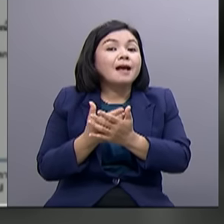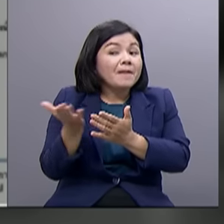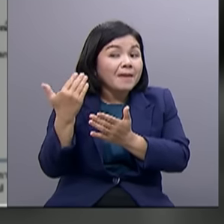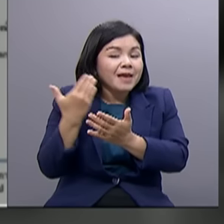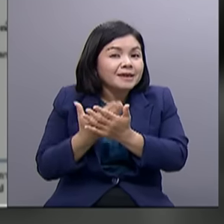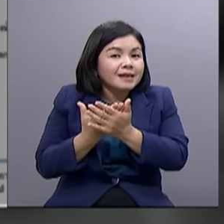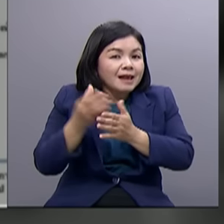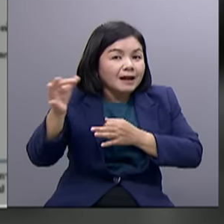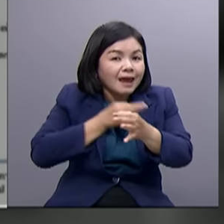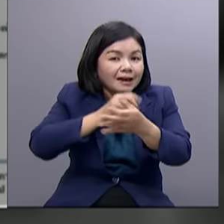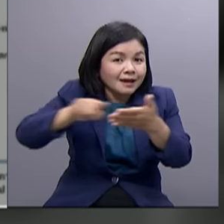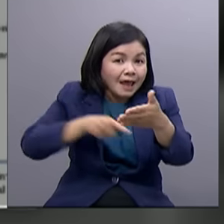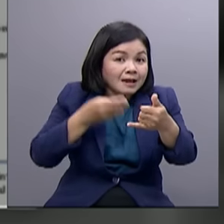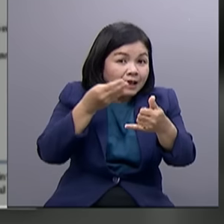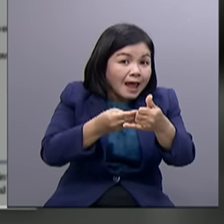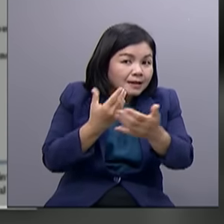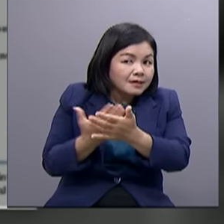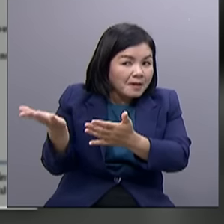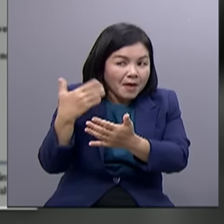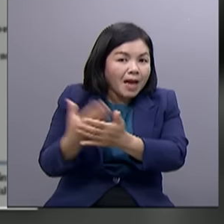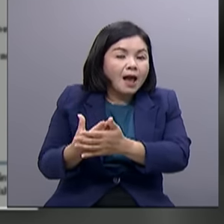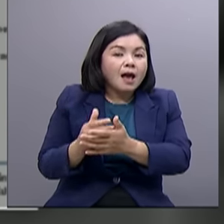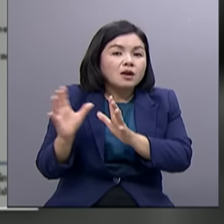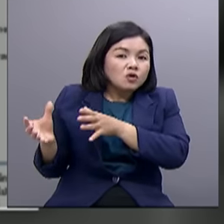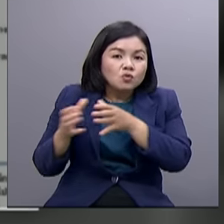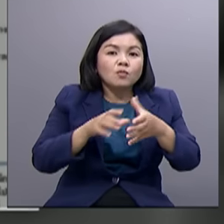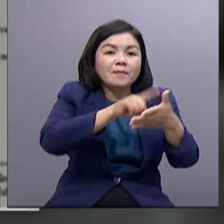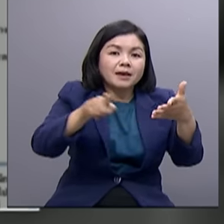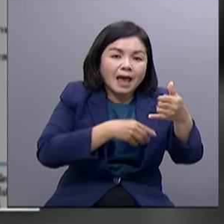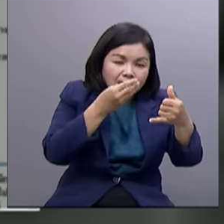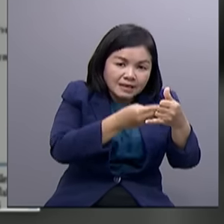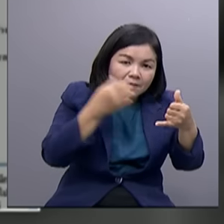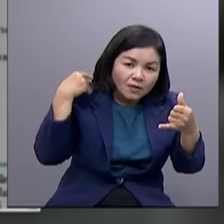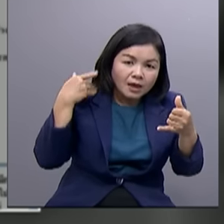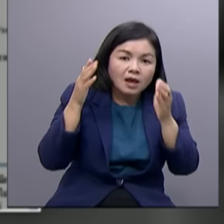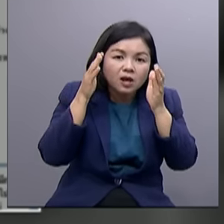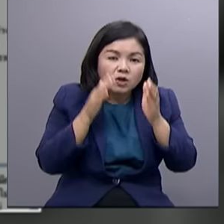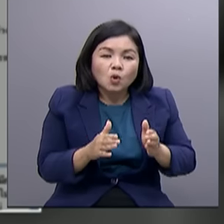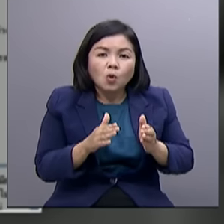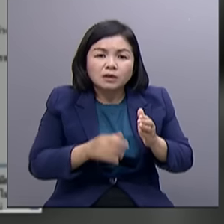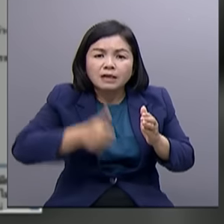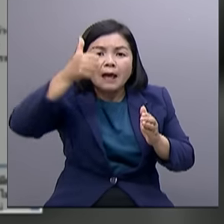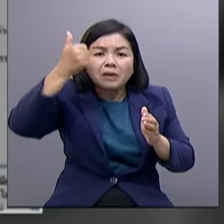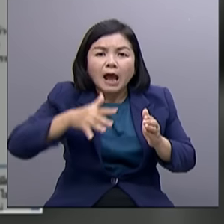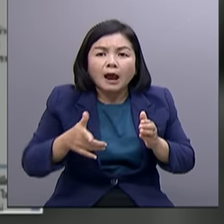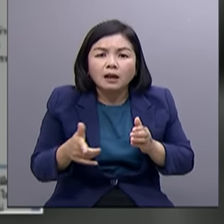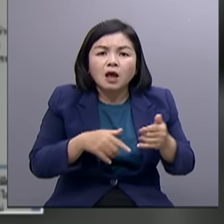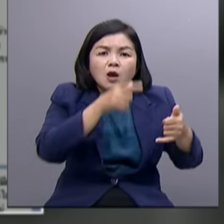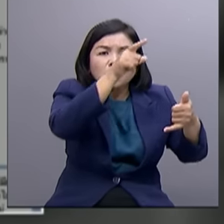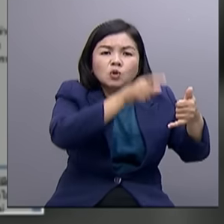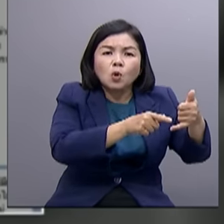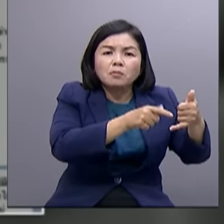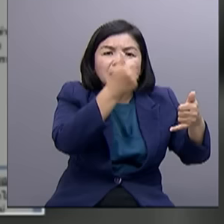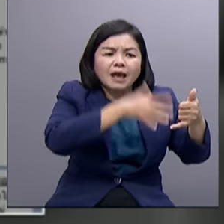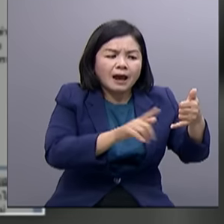แลกกับคะแนนค่ะมีลักษณะของการขนคนไปสมัครเพื่อลงคะแนนมีคนคนที่เขาควรได้กลับไม่ได้คนที่ได้กลับน่า